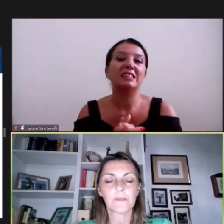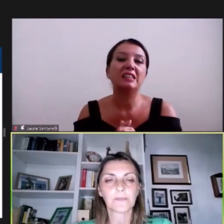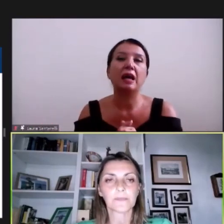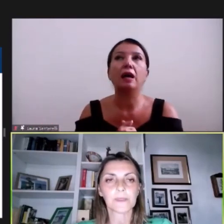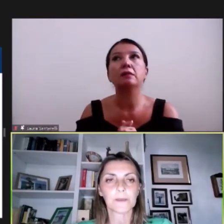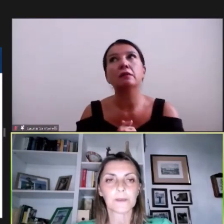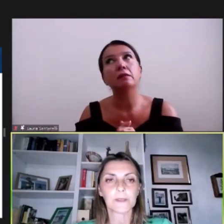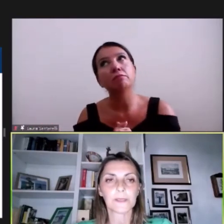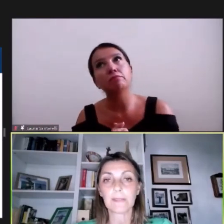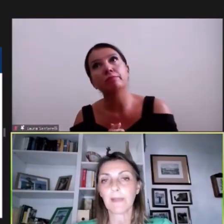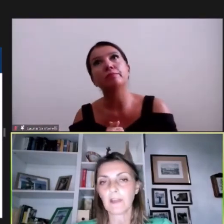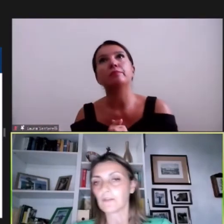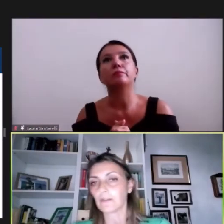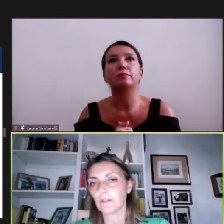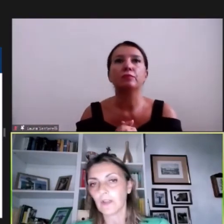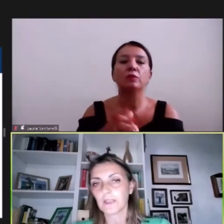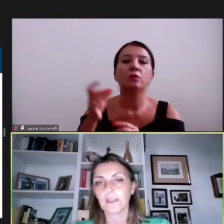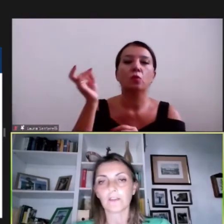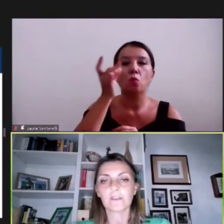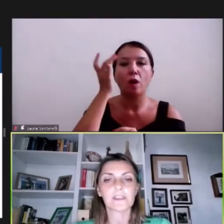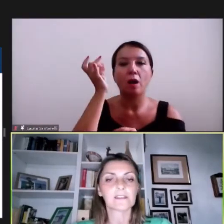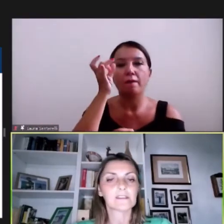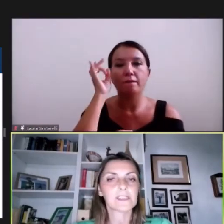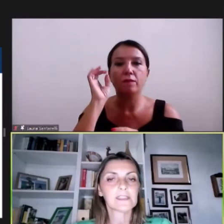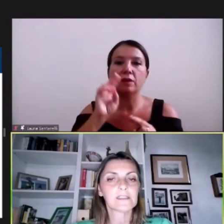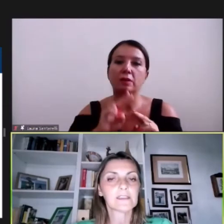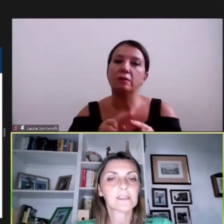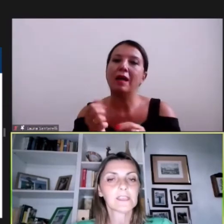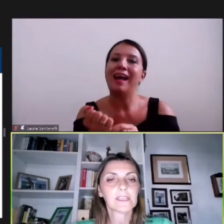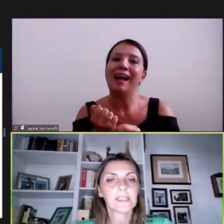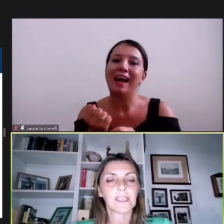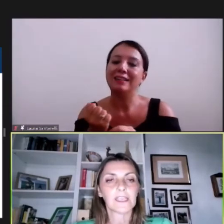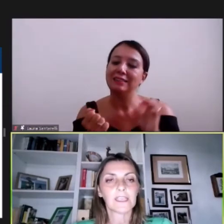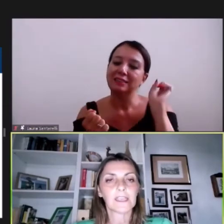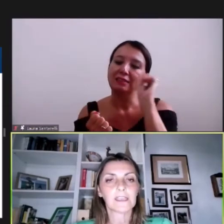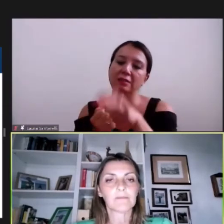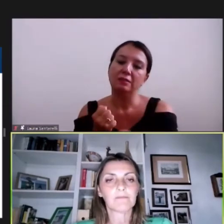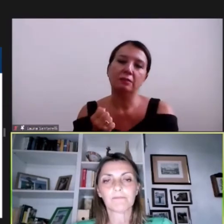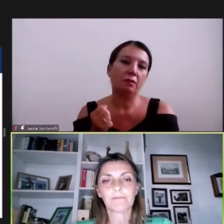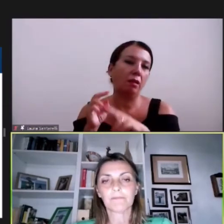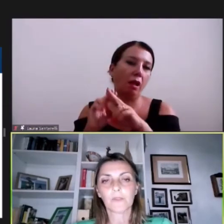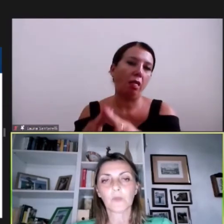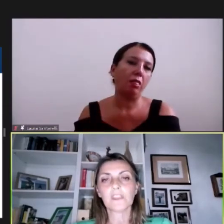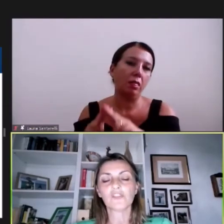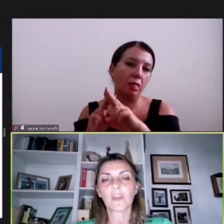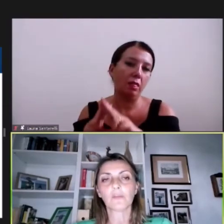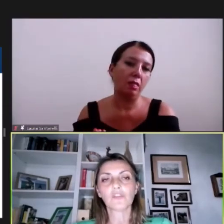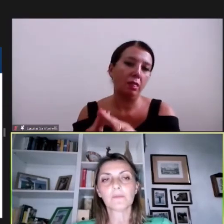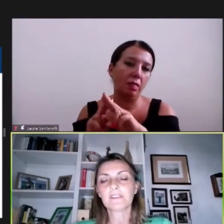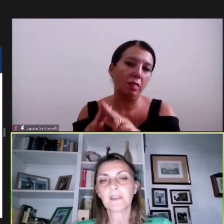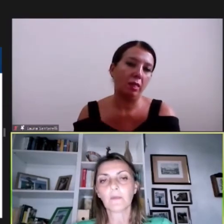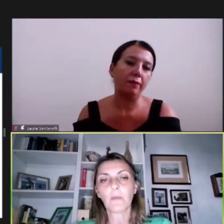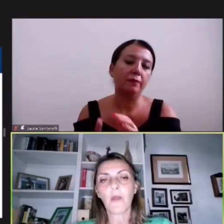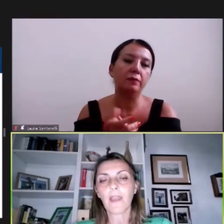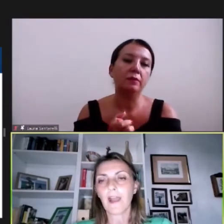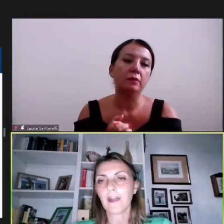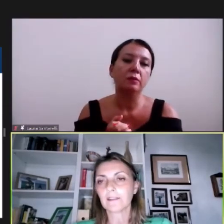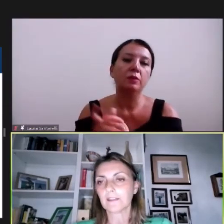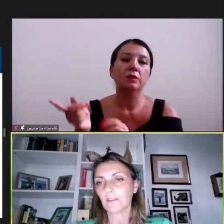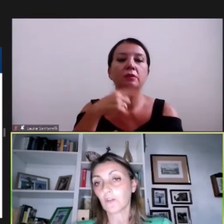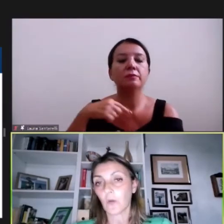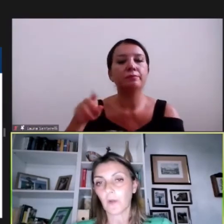talvolta rimangono nei nostri cassetti, e quindi, diciamo, ci prestiamo